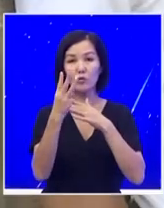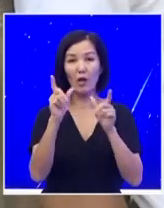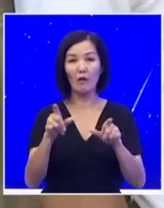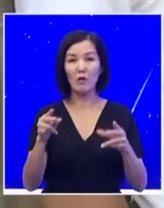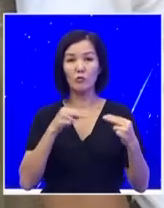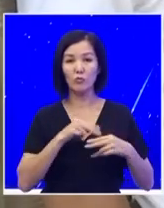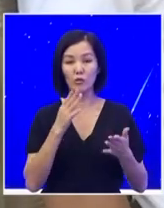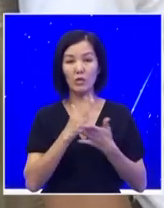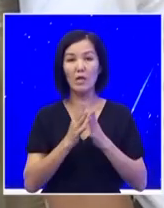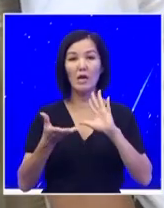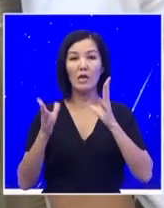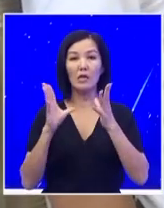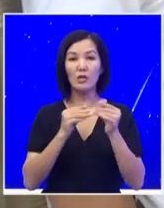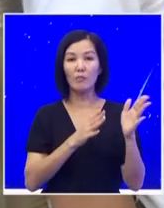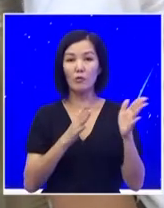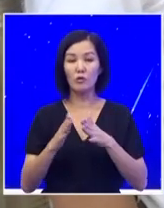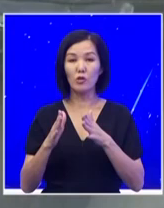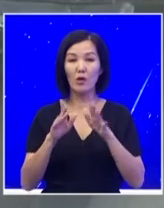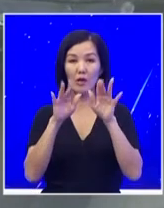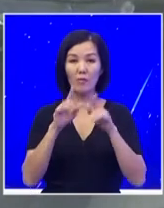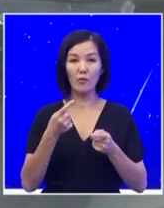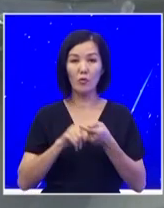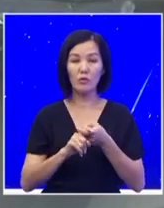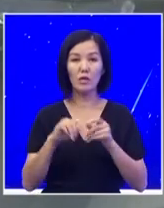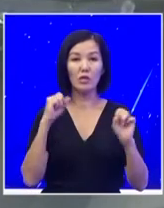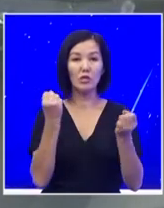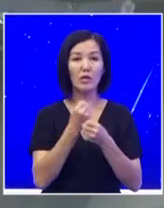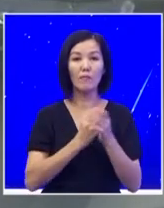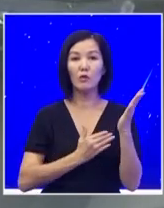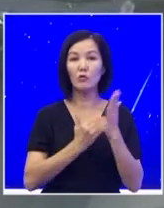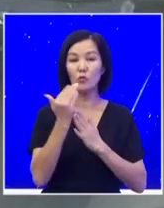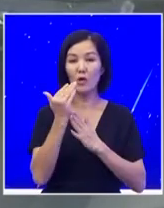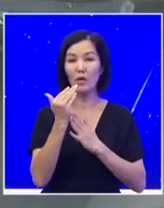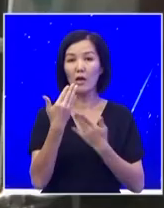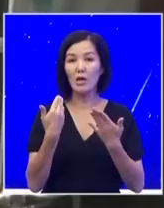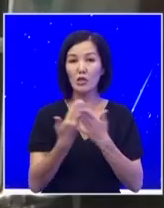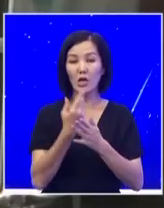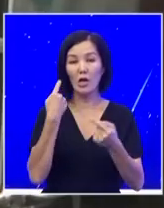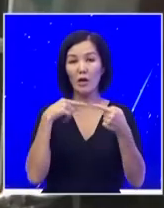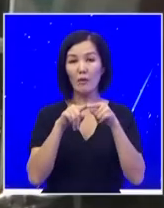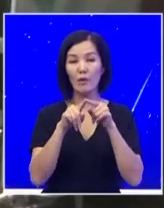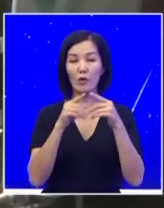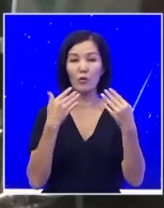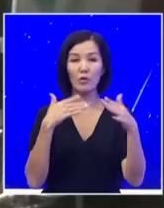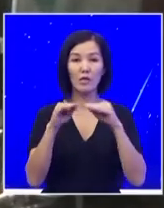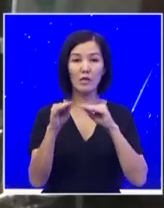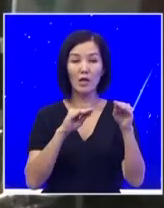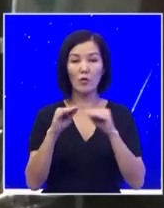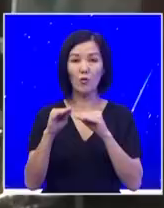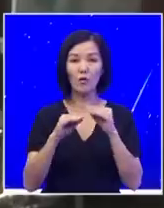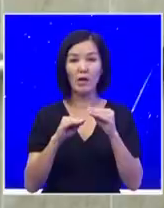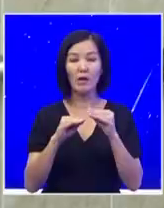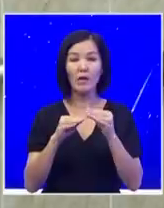жұмыс істейді. Жалпы жүйе толық автоматтандырылған, жылдамдығы жоғары. Заманауи құрылғы сауылған сиыр сүтінің мөлшері мен